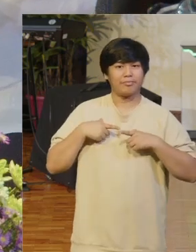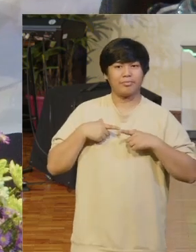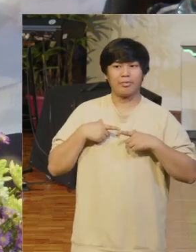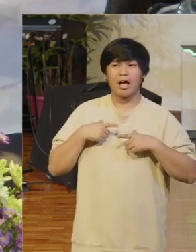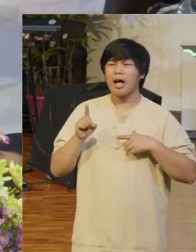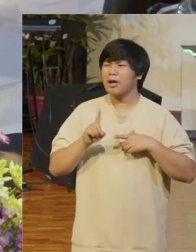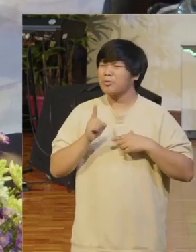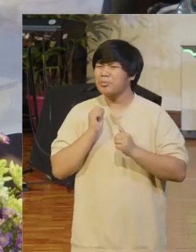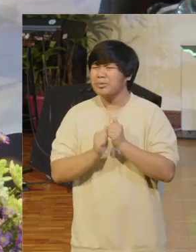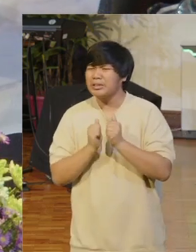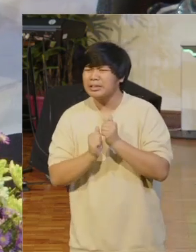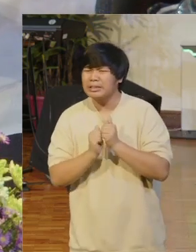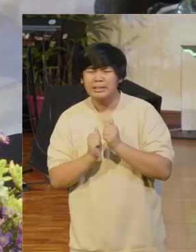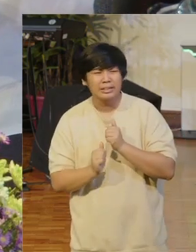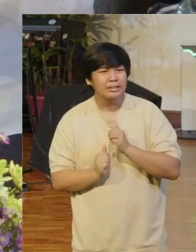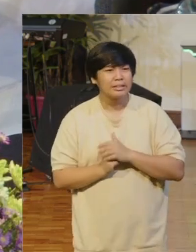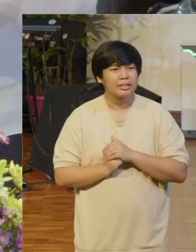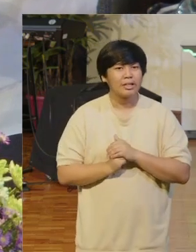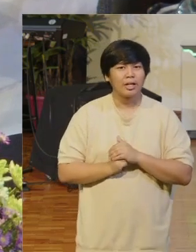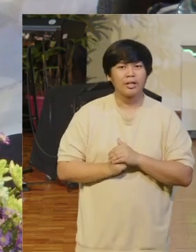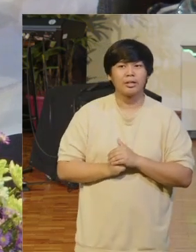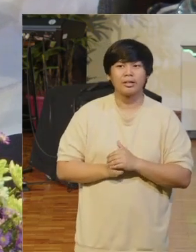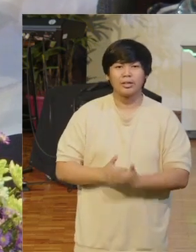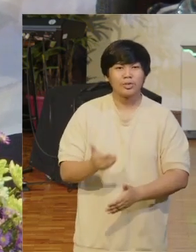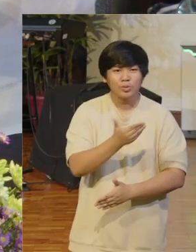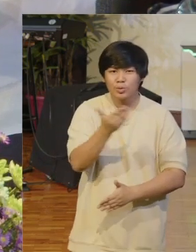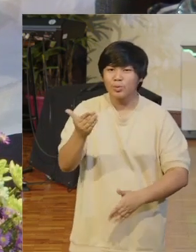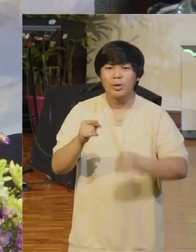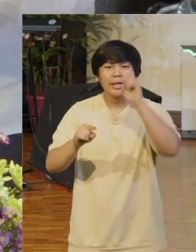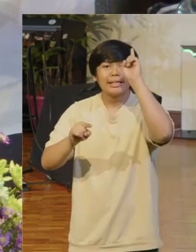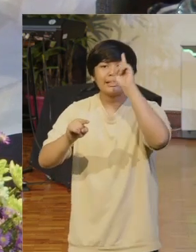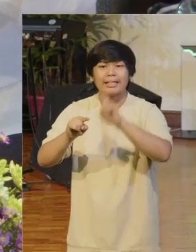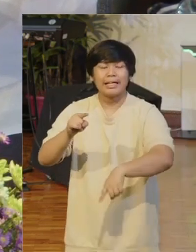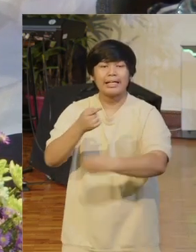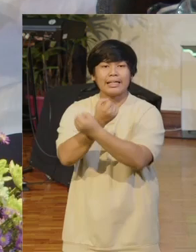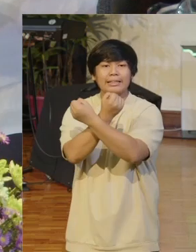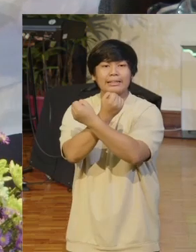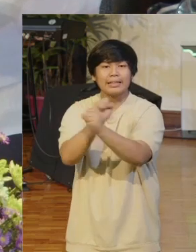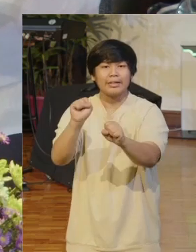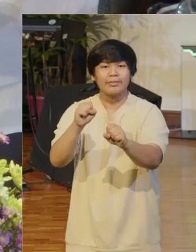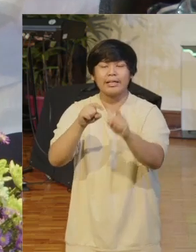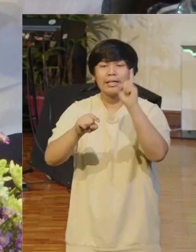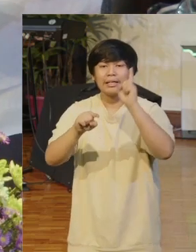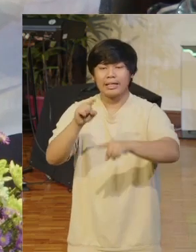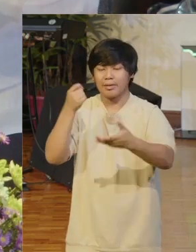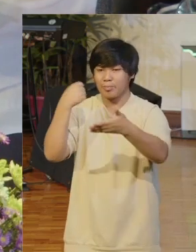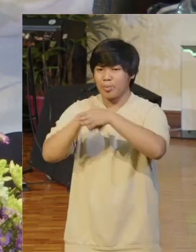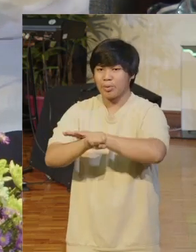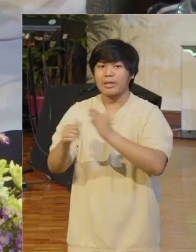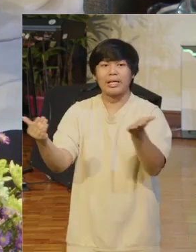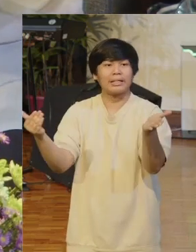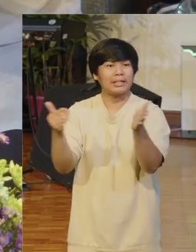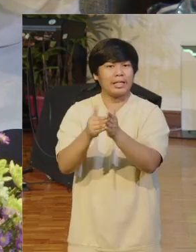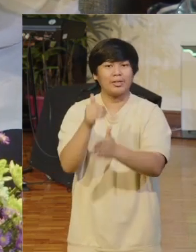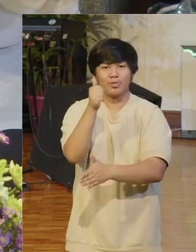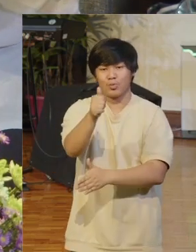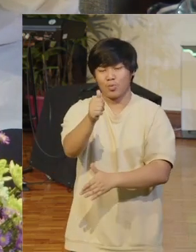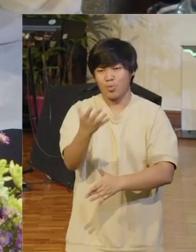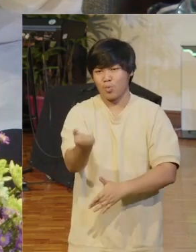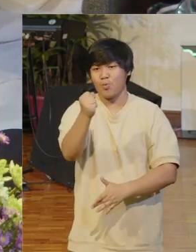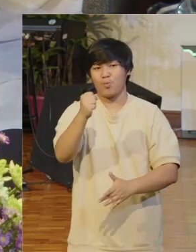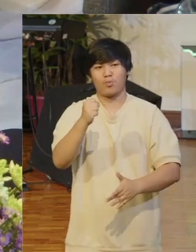Hindi ka pwedeng maligtas kung hindi kayo ma-born again. Hindi mo kayang i-born again ang sarili